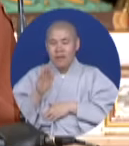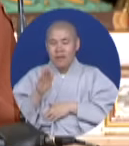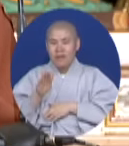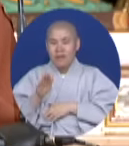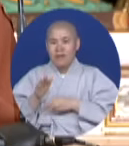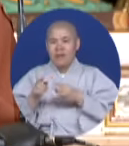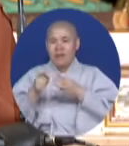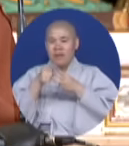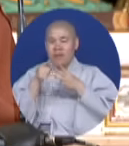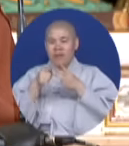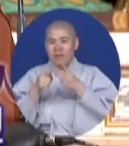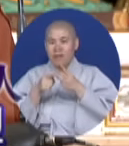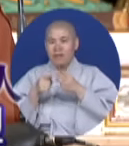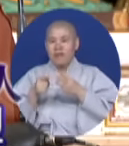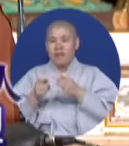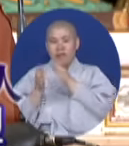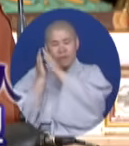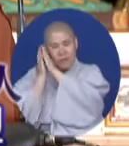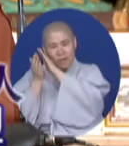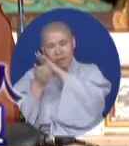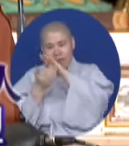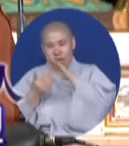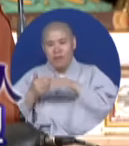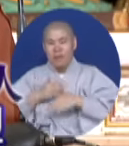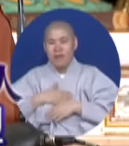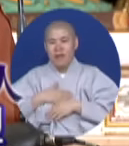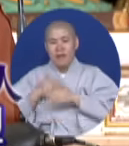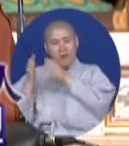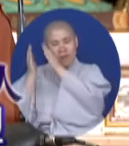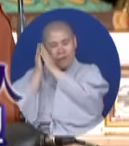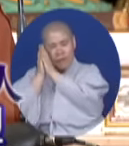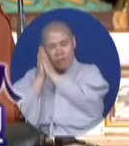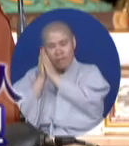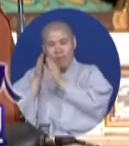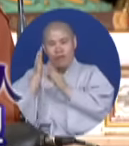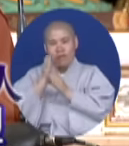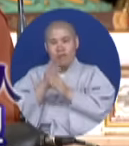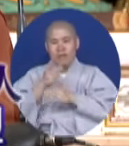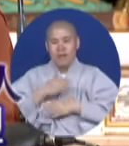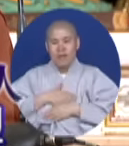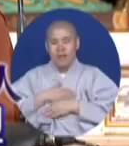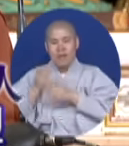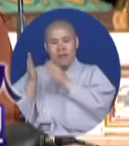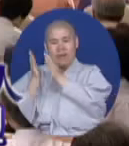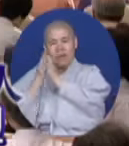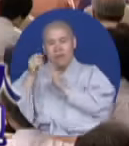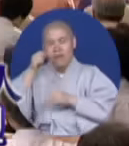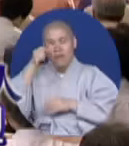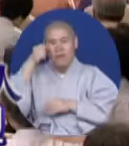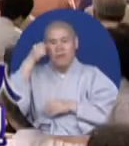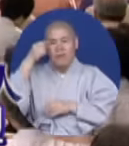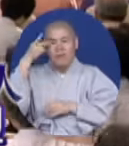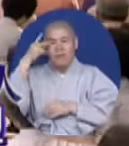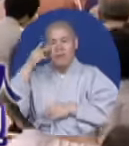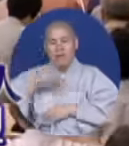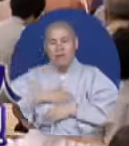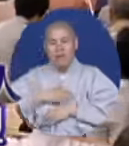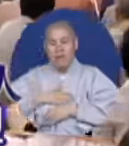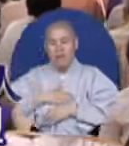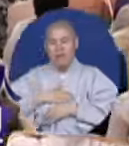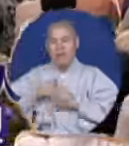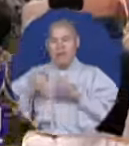세 사람이 있어요. 잠들기 전 나 잠든 나 잠에서 깼나 이거란 말이에요.